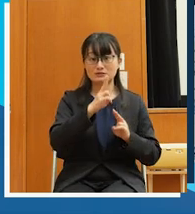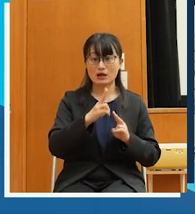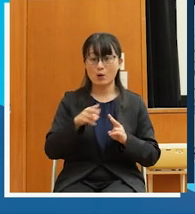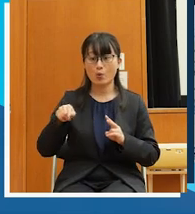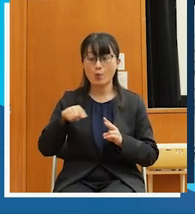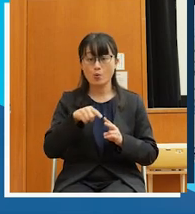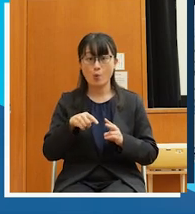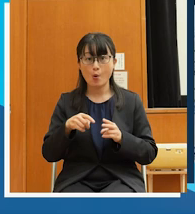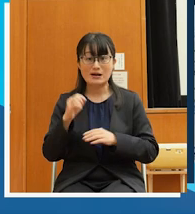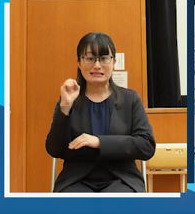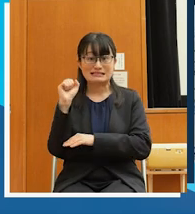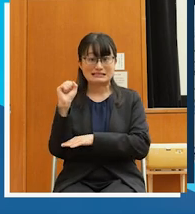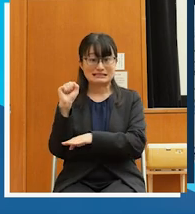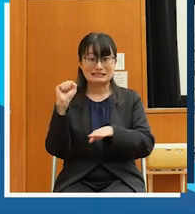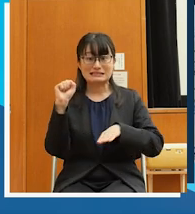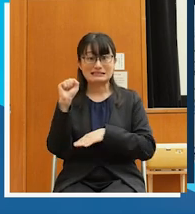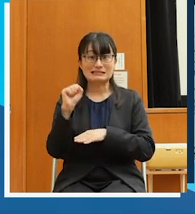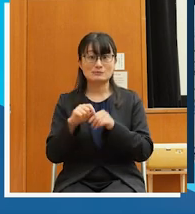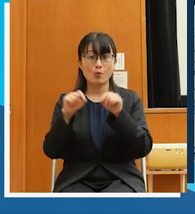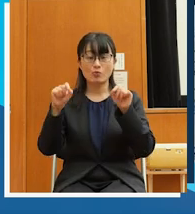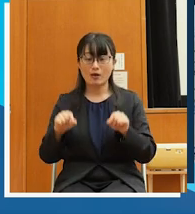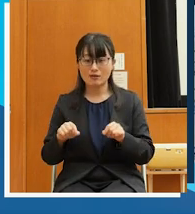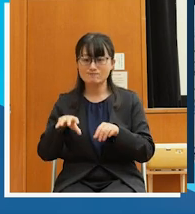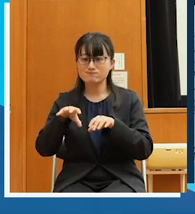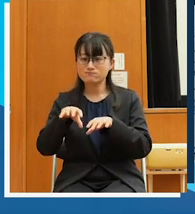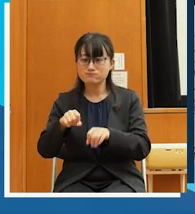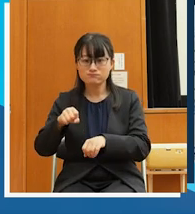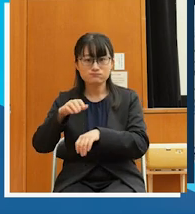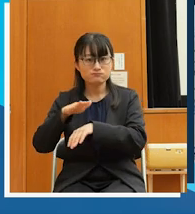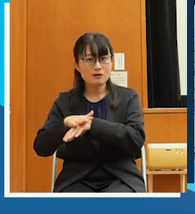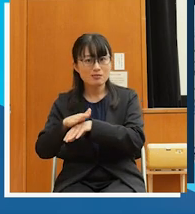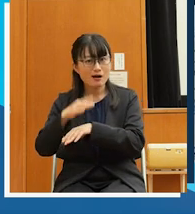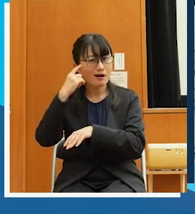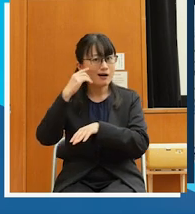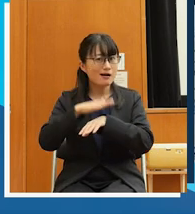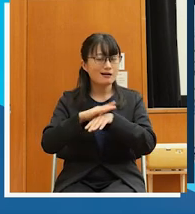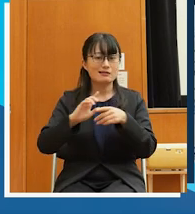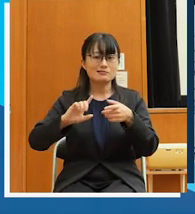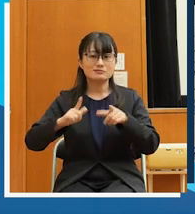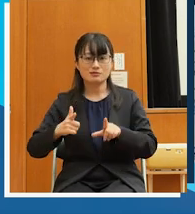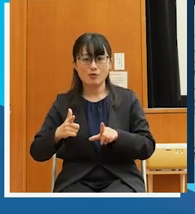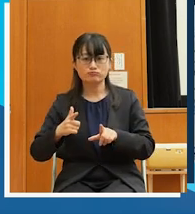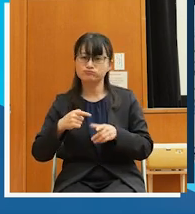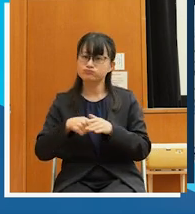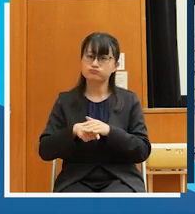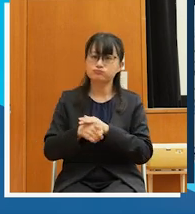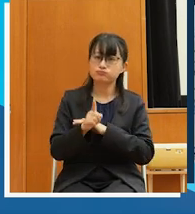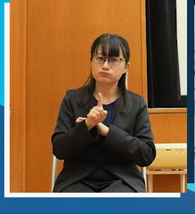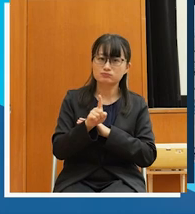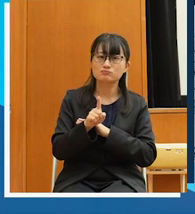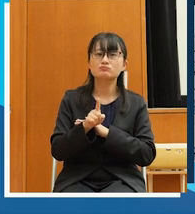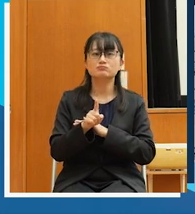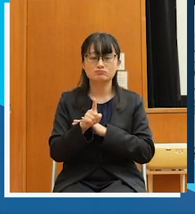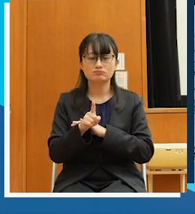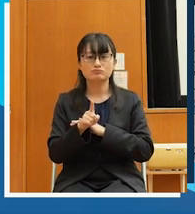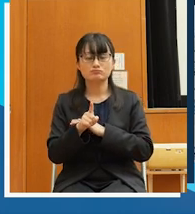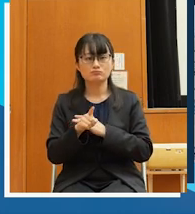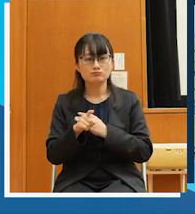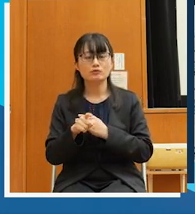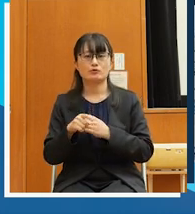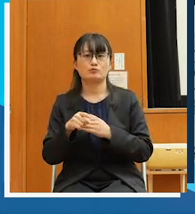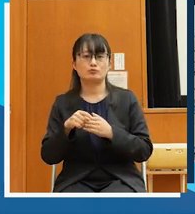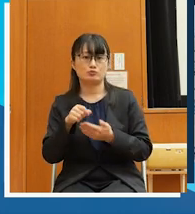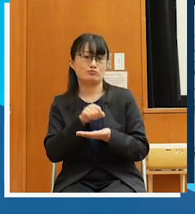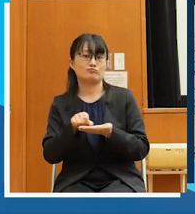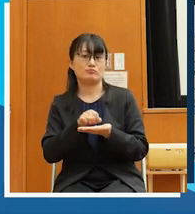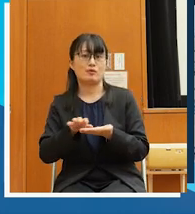ついての捉え方が違うと感じるのですがなぜでしょうかとかですねかなり認識が本土と沖縄県に違うんですけどなぜでしょうか結構そういう行為